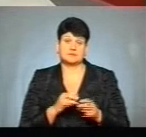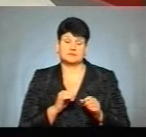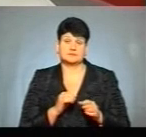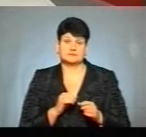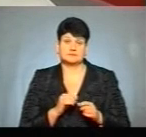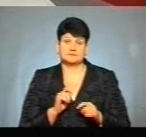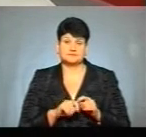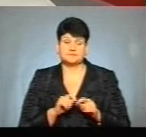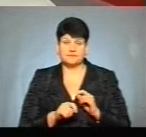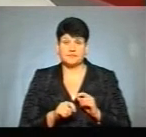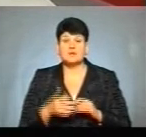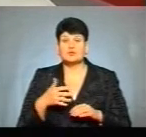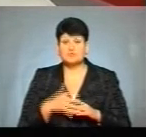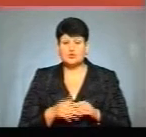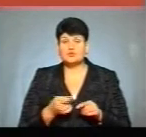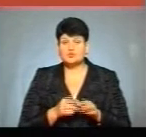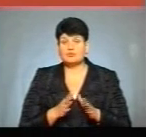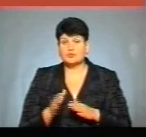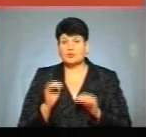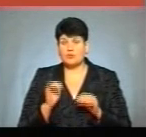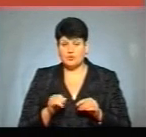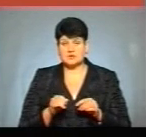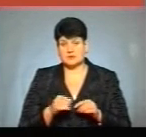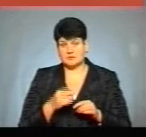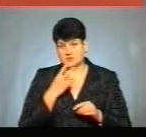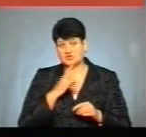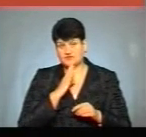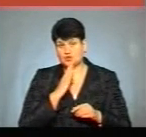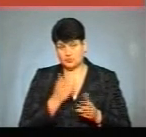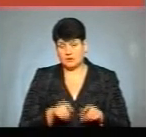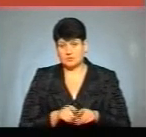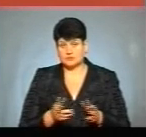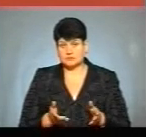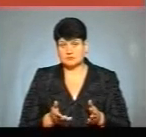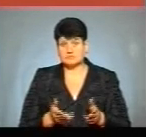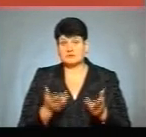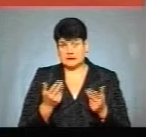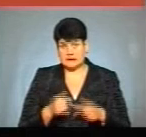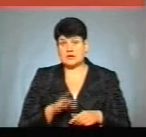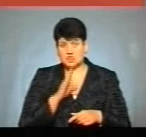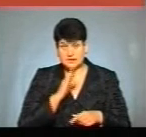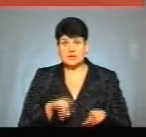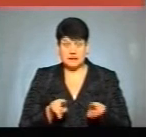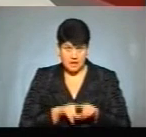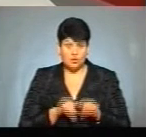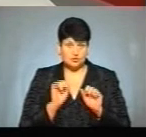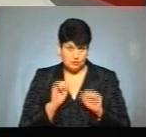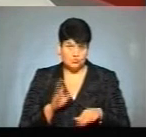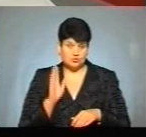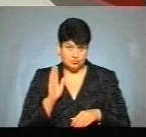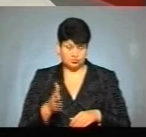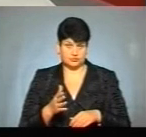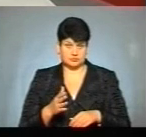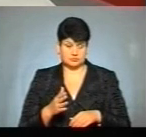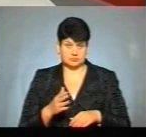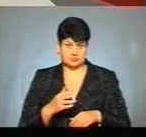Ми розуміємо, що таку саму поведінку можна і приглядати в жінок. Так. В жінок, і жінки так само можуть виступати агресорами,